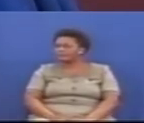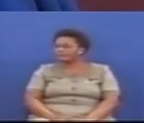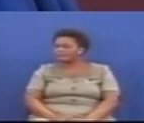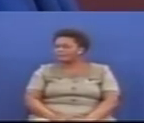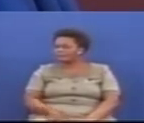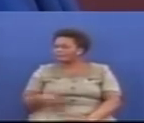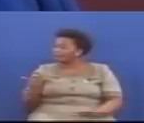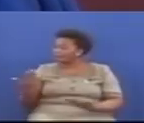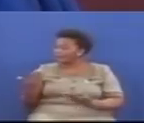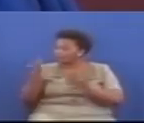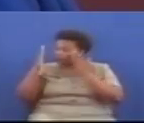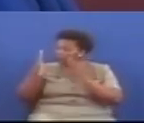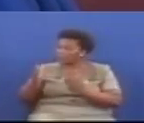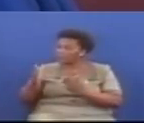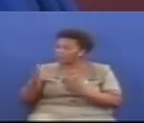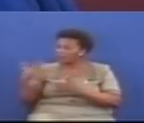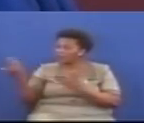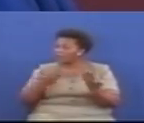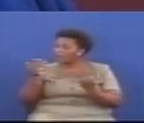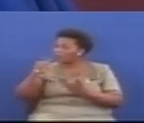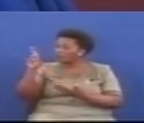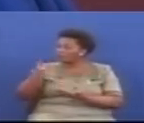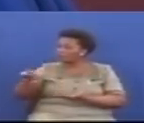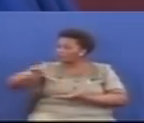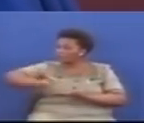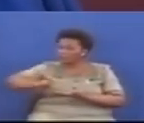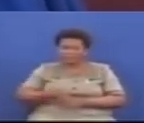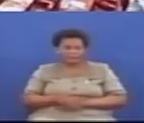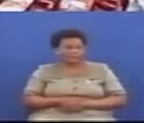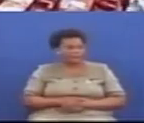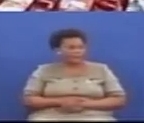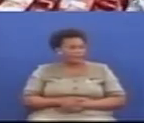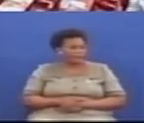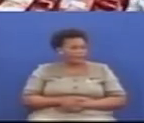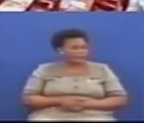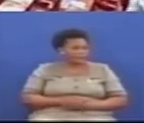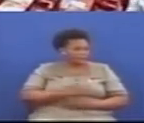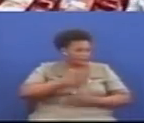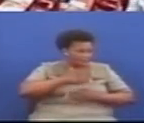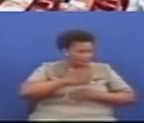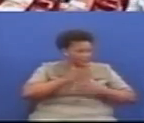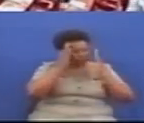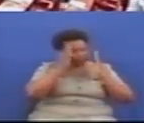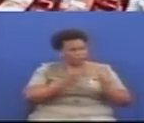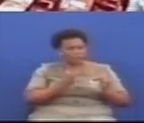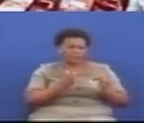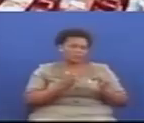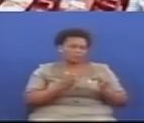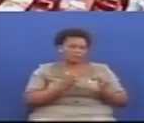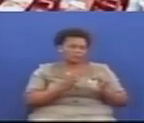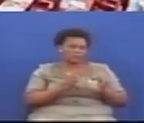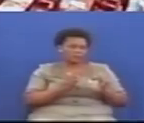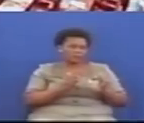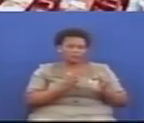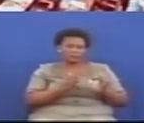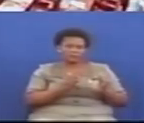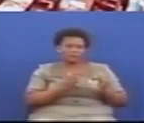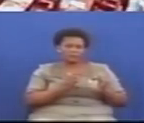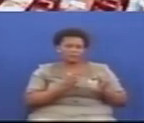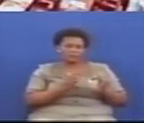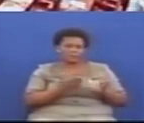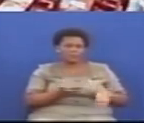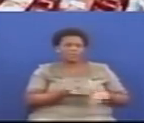sasa la nyongeza. Nakushukuru Mheshimiwa Naibu Waziri kwa majibu